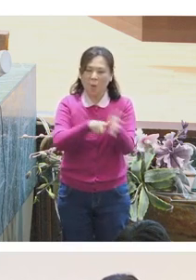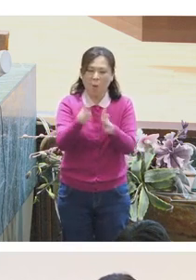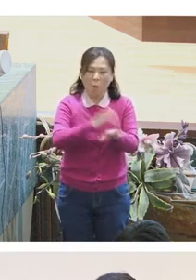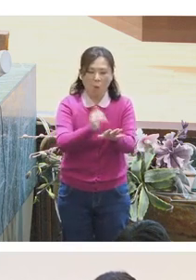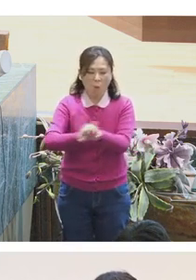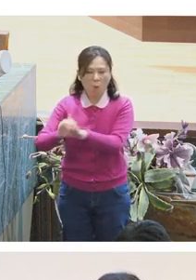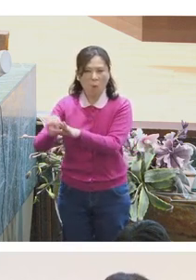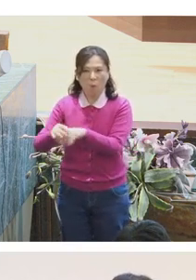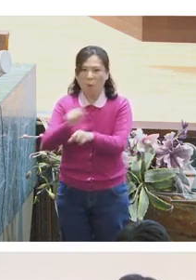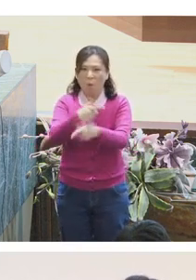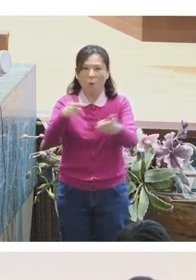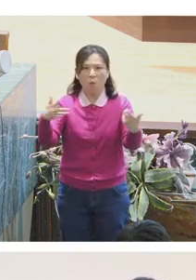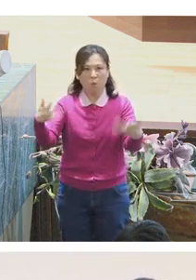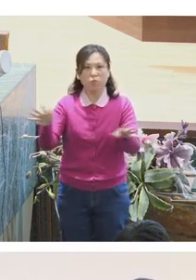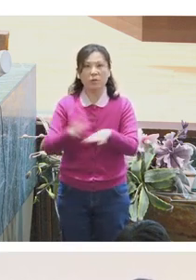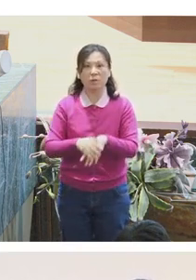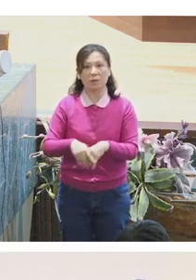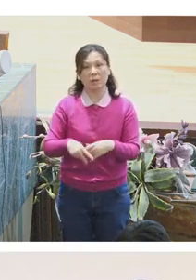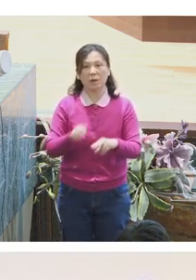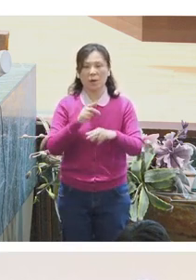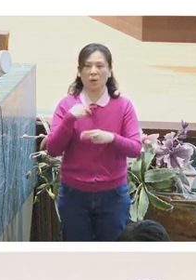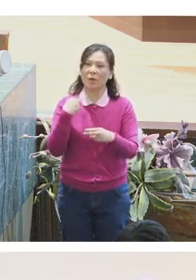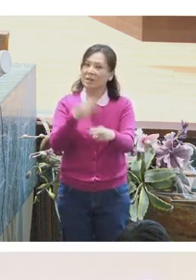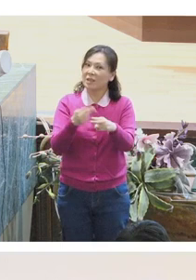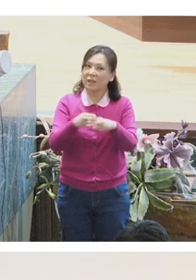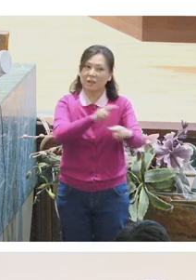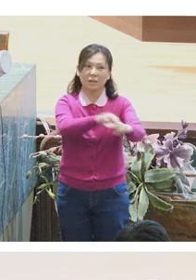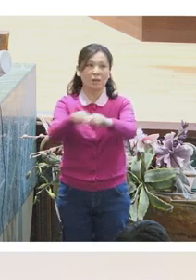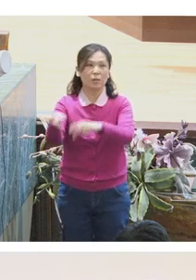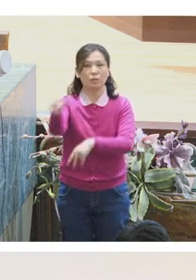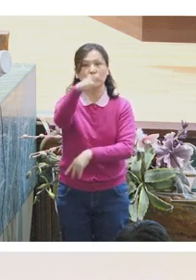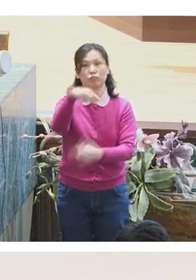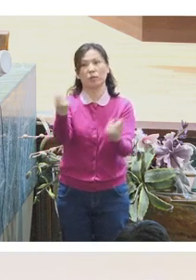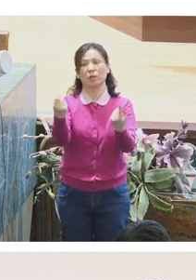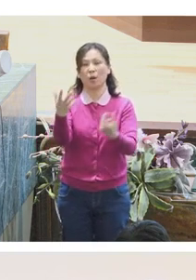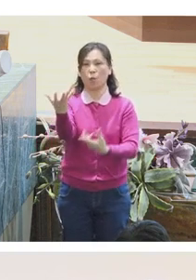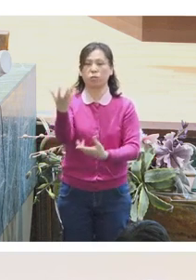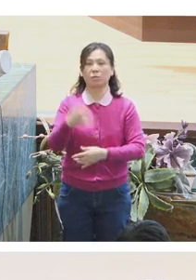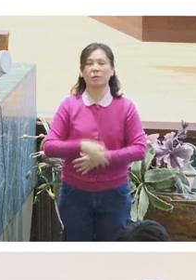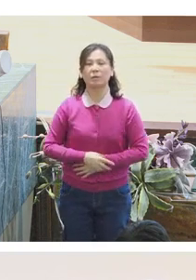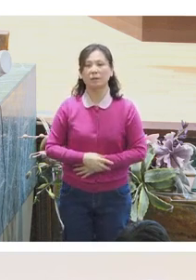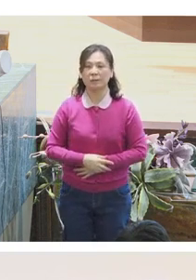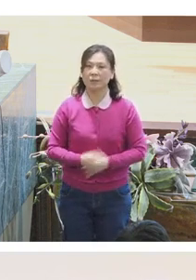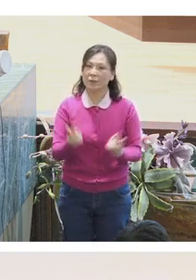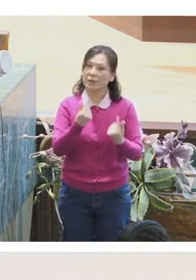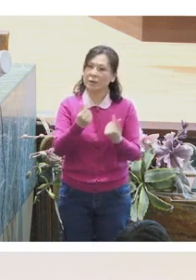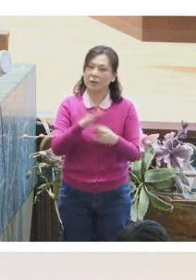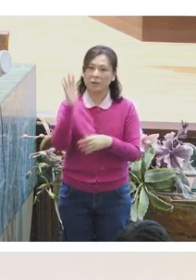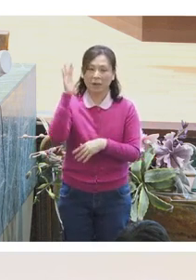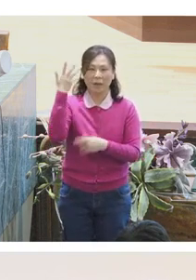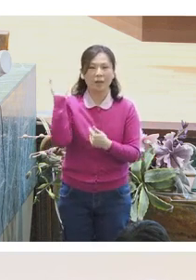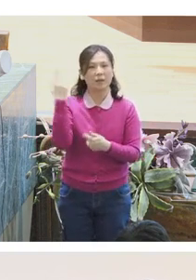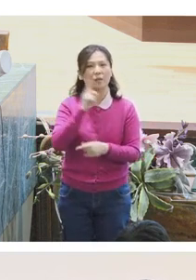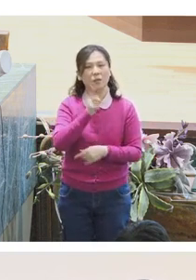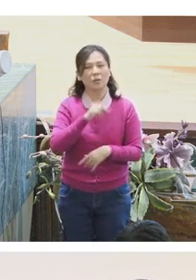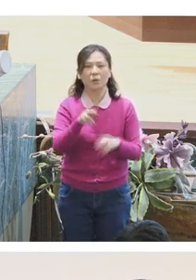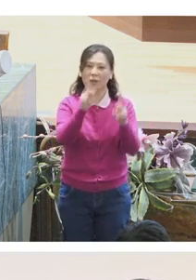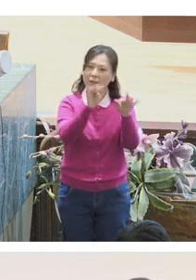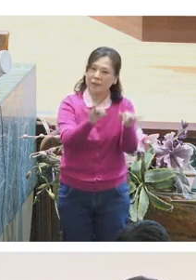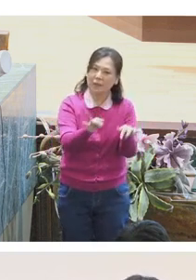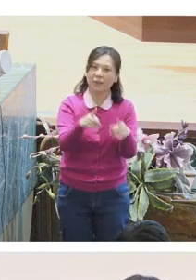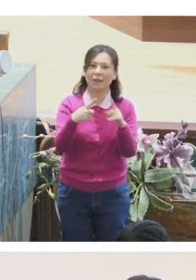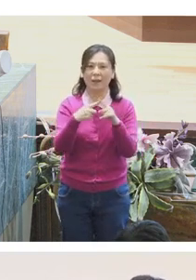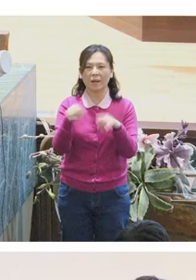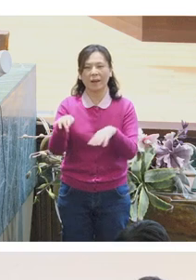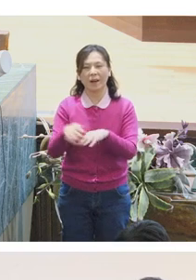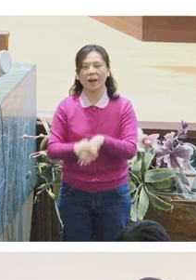人，我相信在会场也很多哈，就是各种各样的，包括呢，主要包括就是传统认为是资讯人，然后也有法律人，